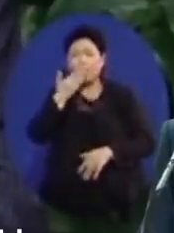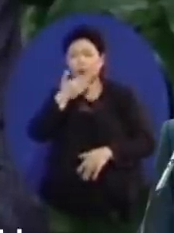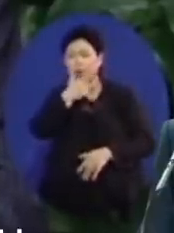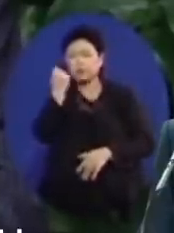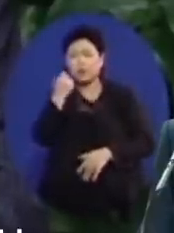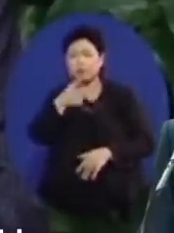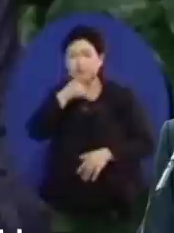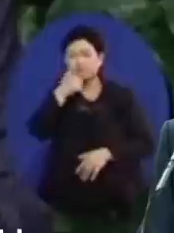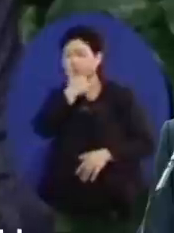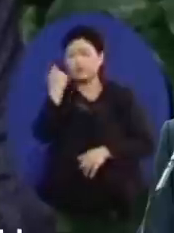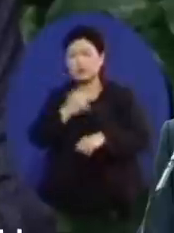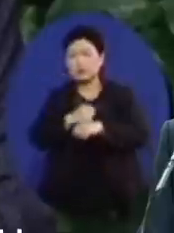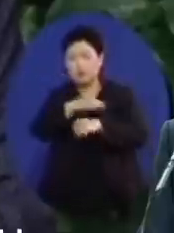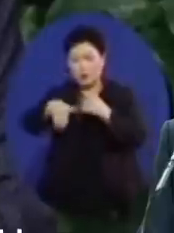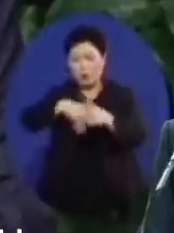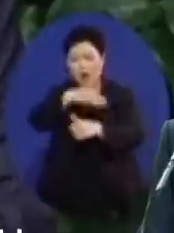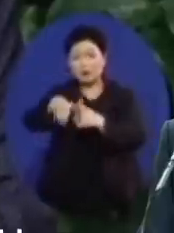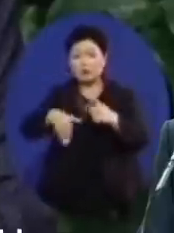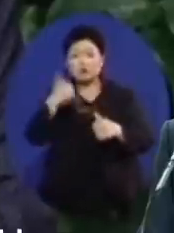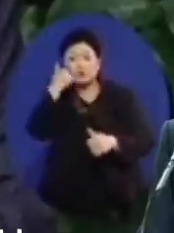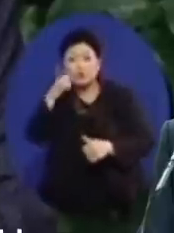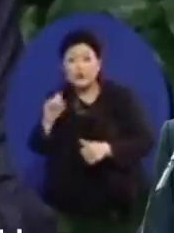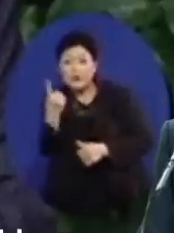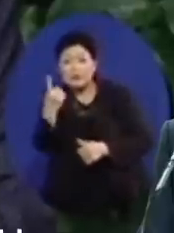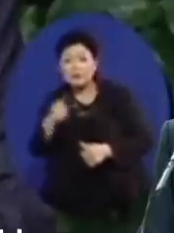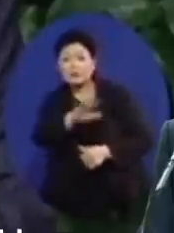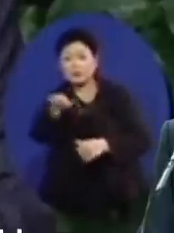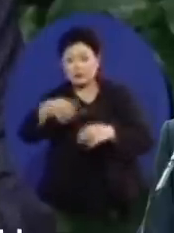다가오는 것도 우리 때문에 다가오는 것입니다.